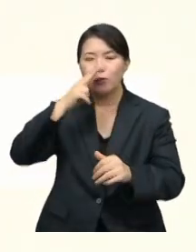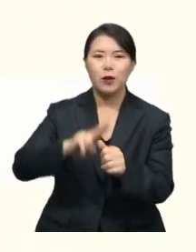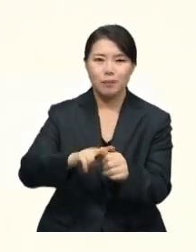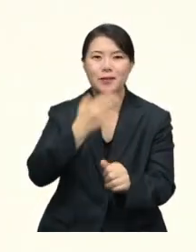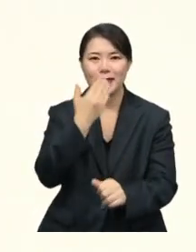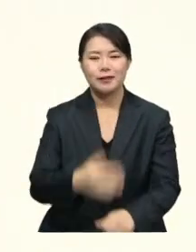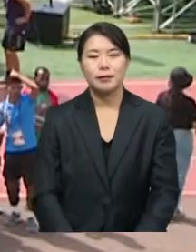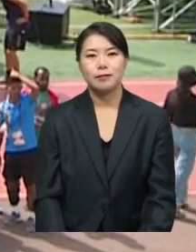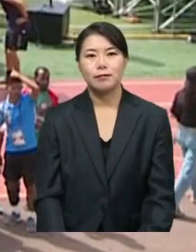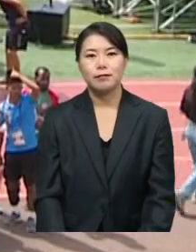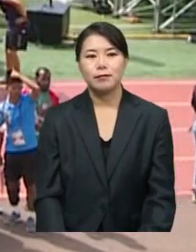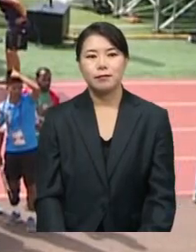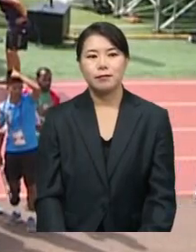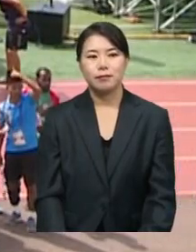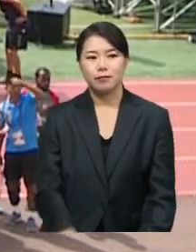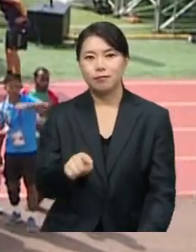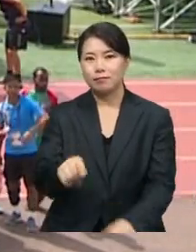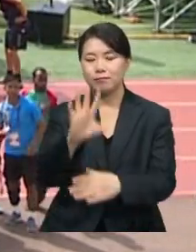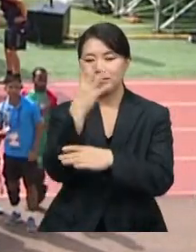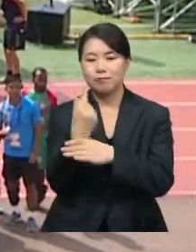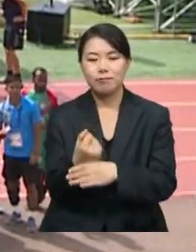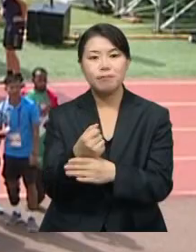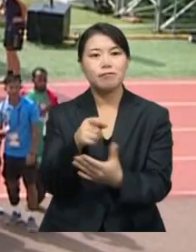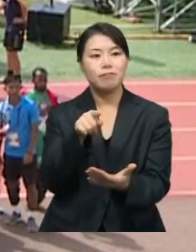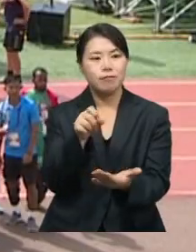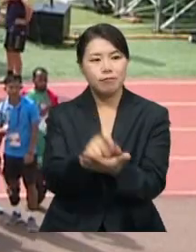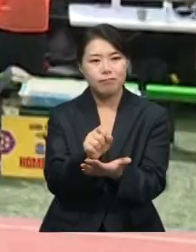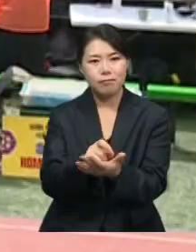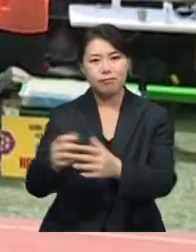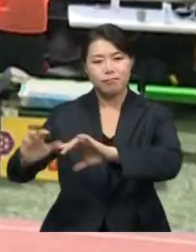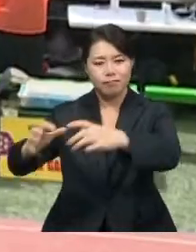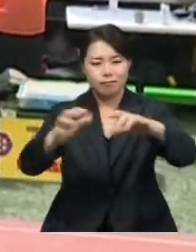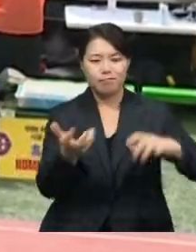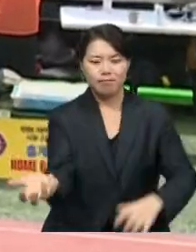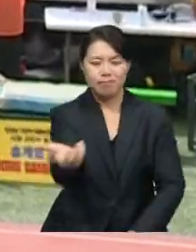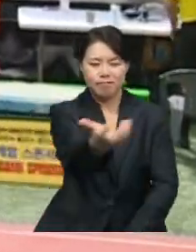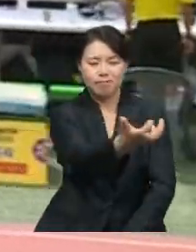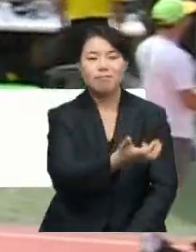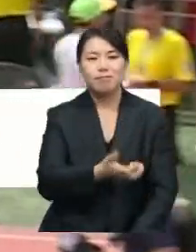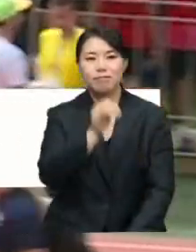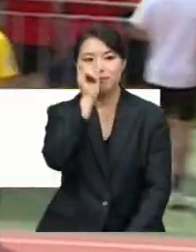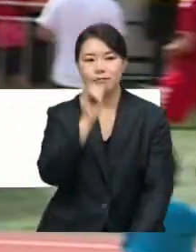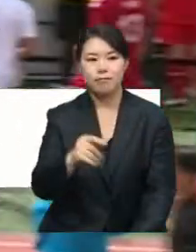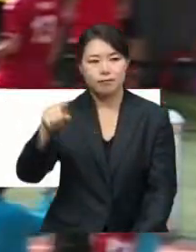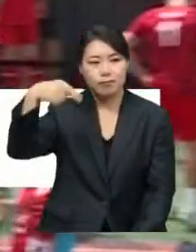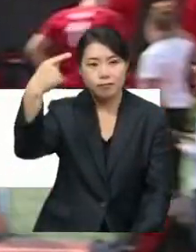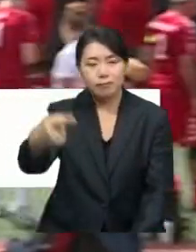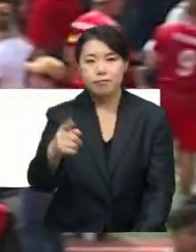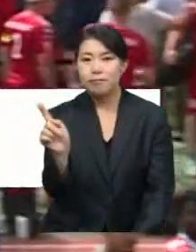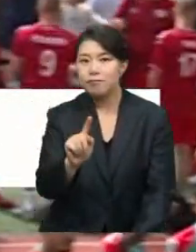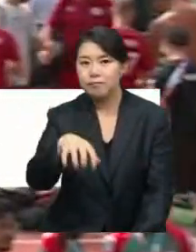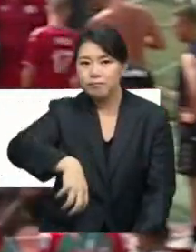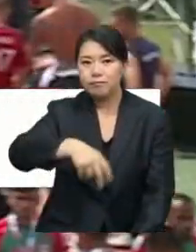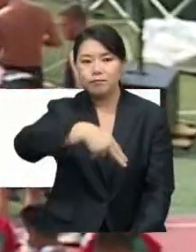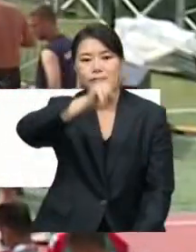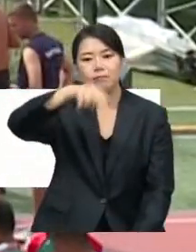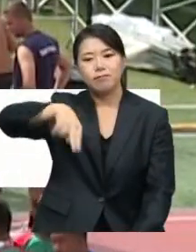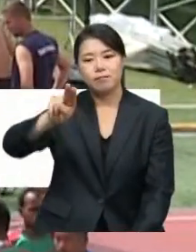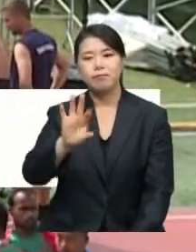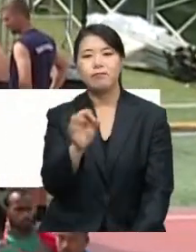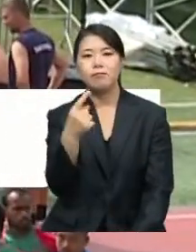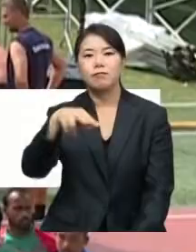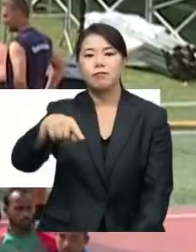도전해보고 싶습니다. 홈리스 월드컵은 전 세계를 돌며 매년 개최되고 있는데 다음 대회 개최지는 노르웨이